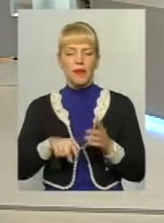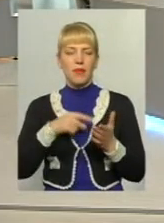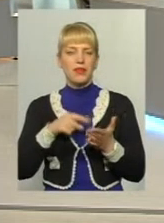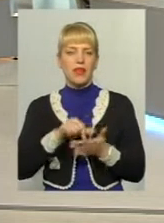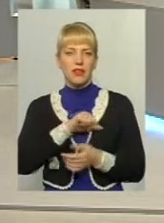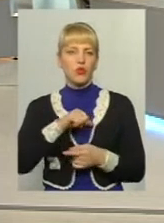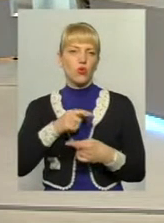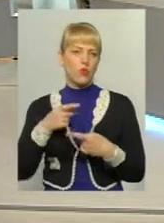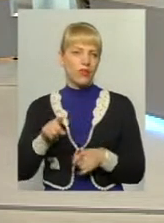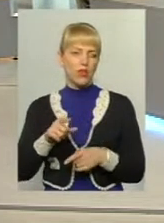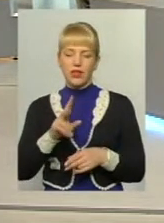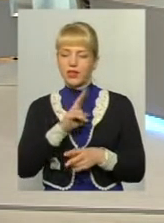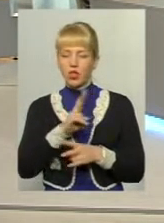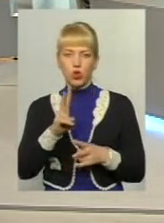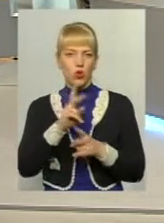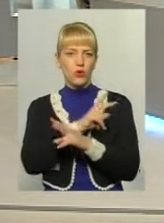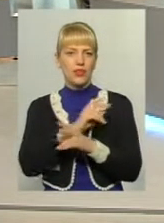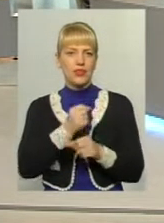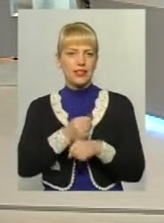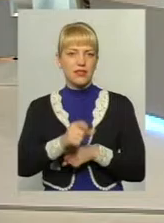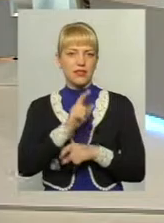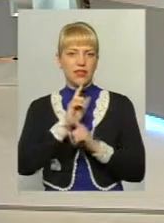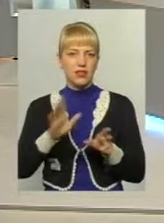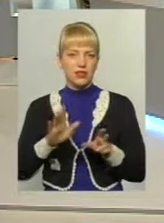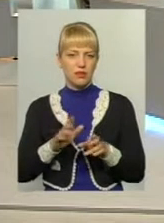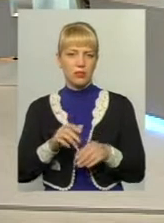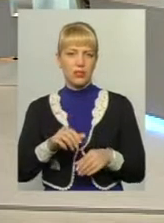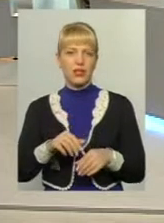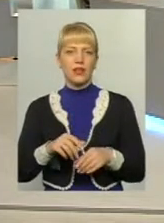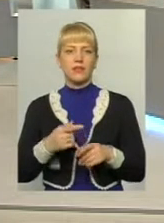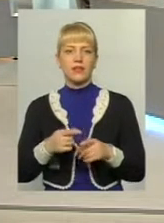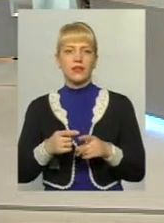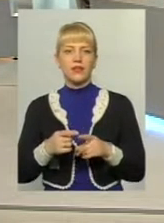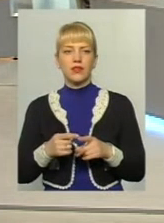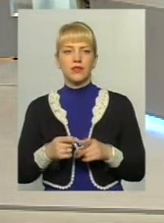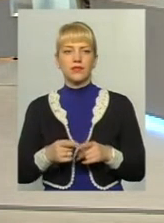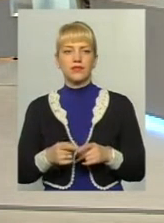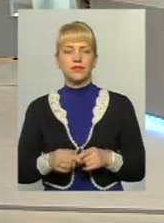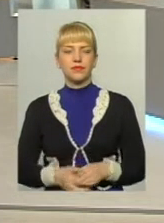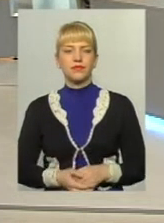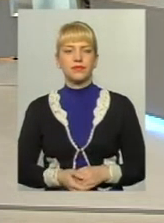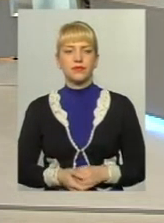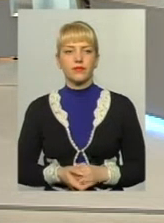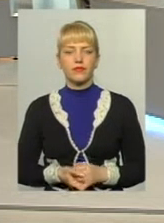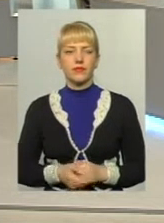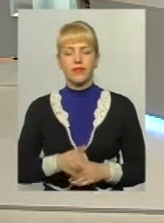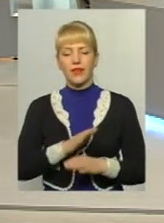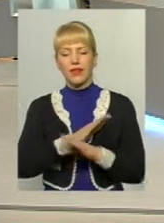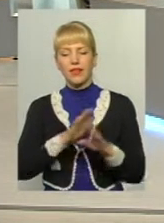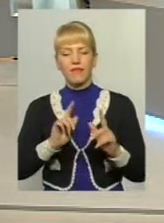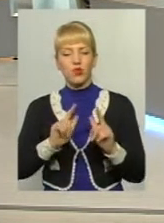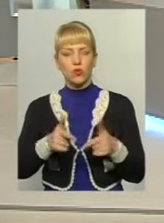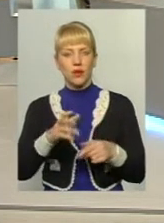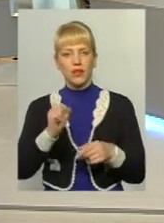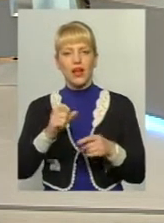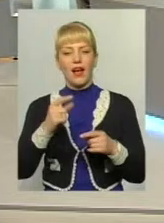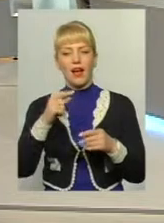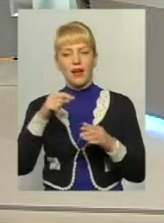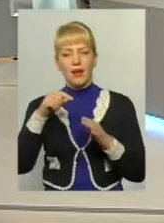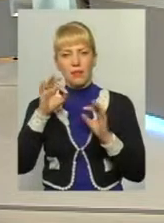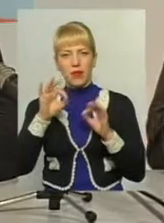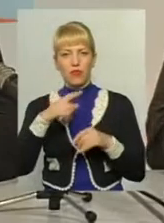іншим причинам не цікавляться. Питання стосовно того, от я дивився в сюжеті, що о, там вступати в ОСББ, не